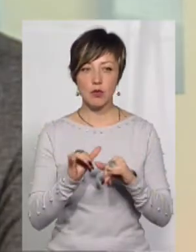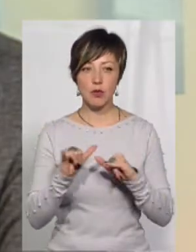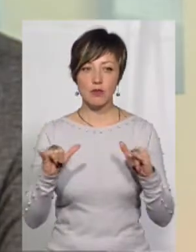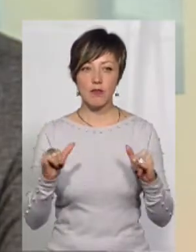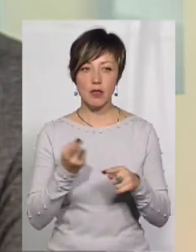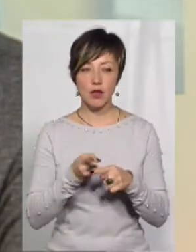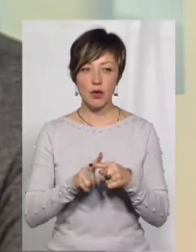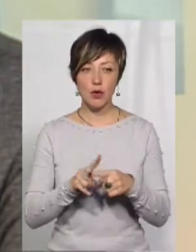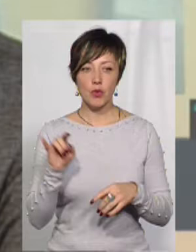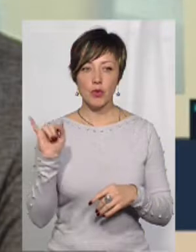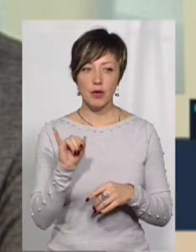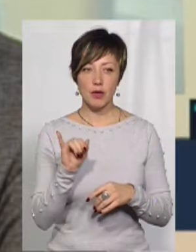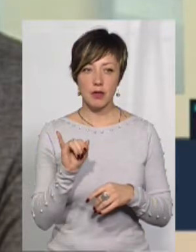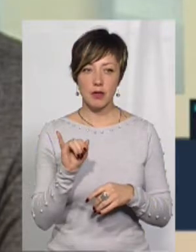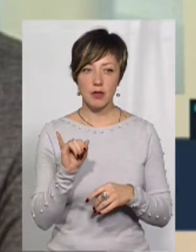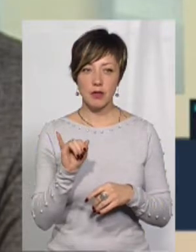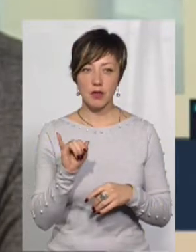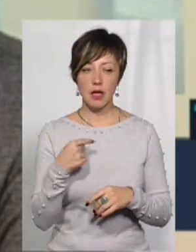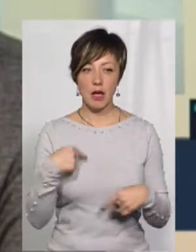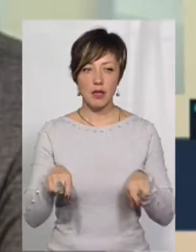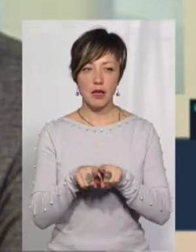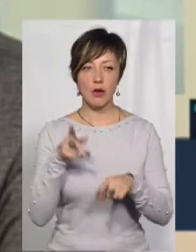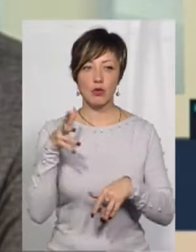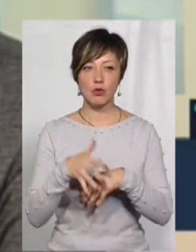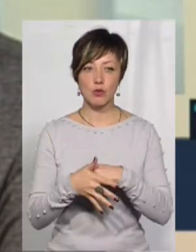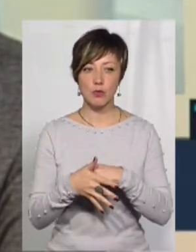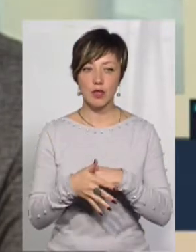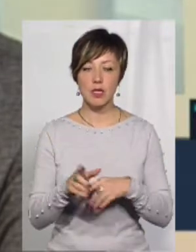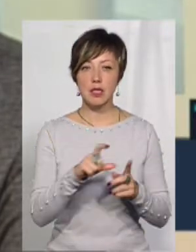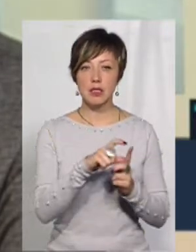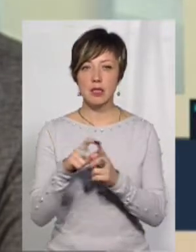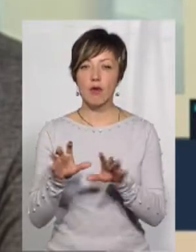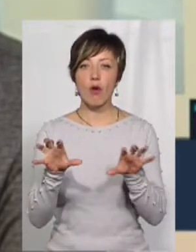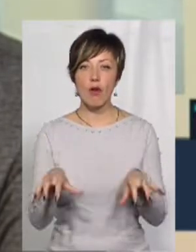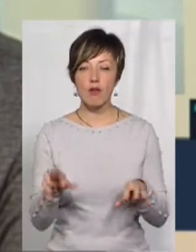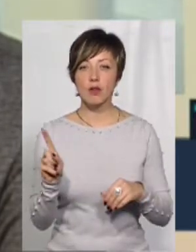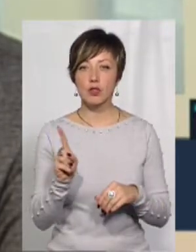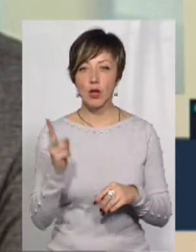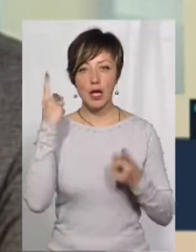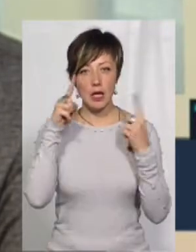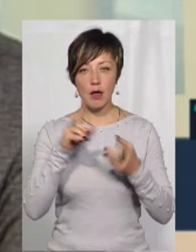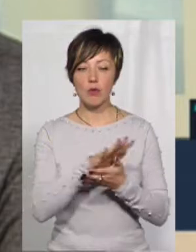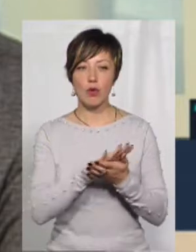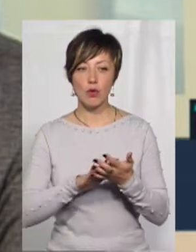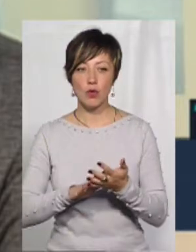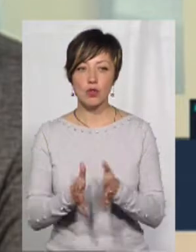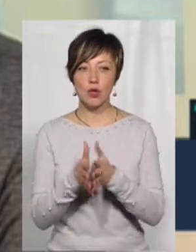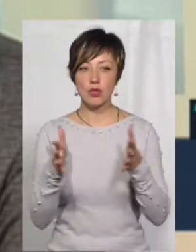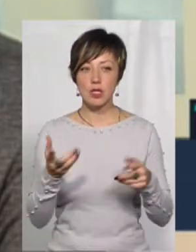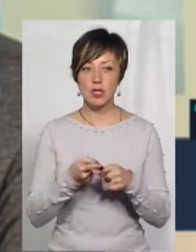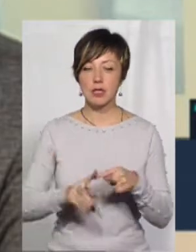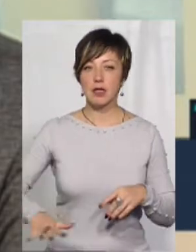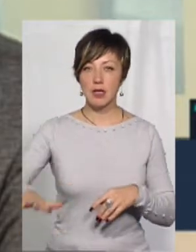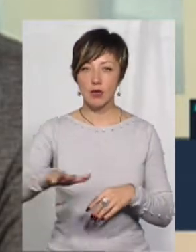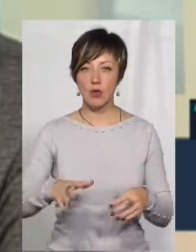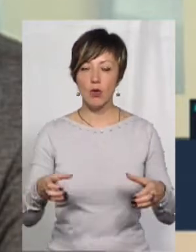розвивати його, і, наскільки я зрозуміла зі слів голови, що ідея продовжити, розширити це на